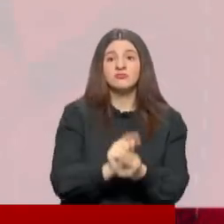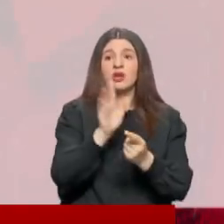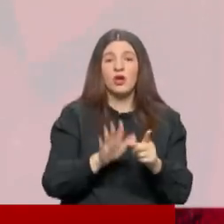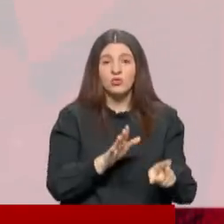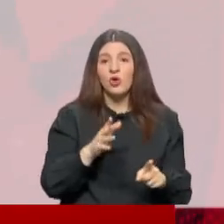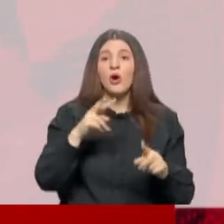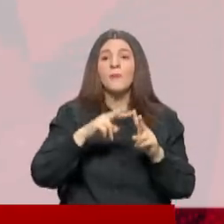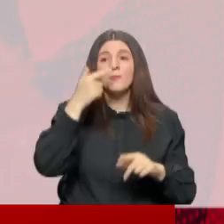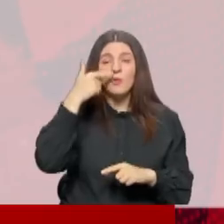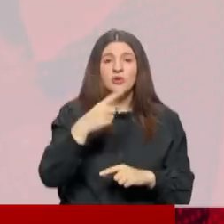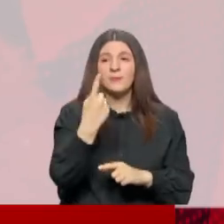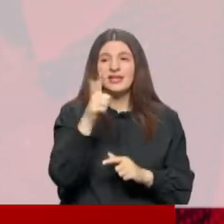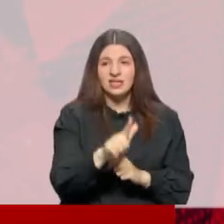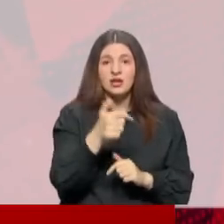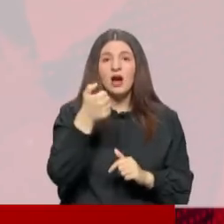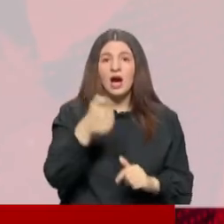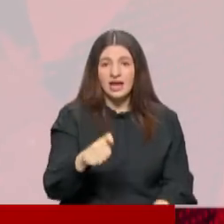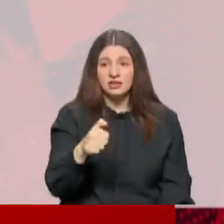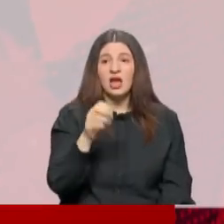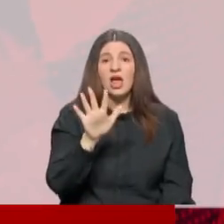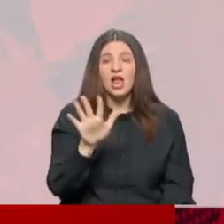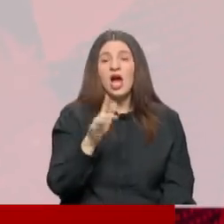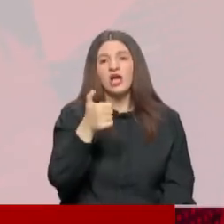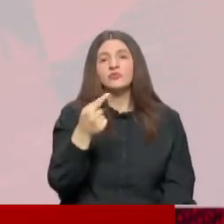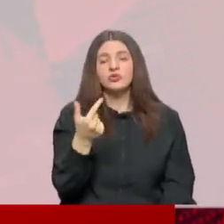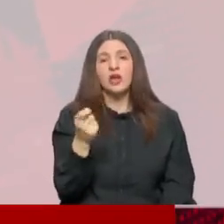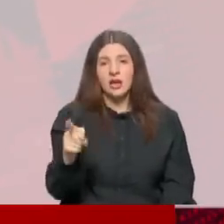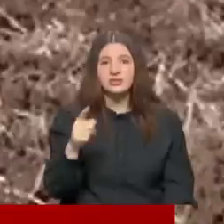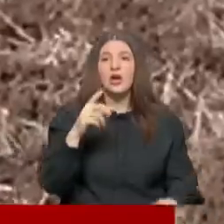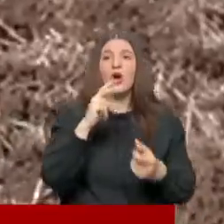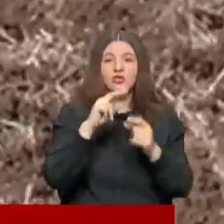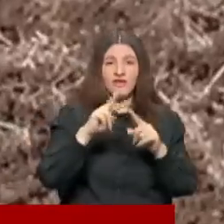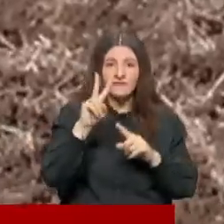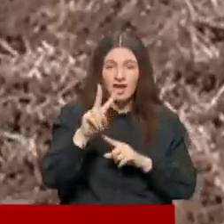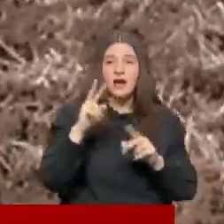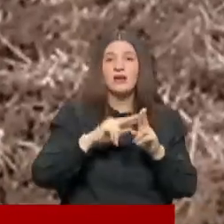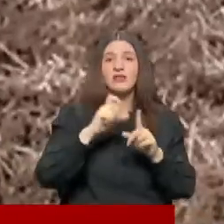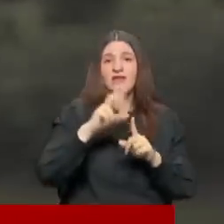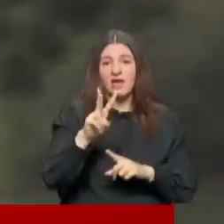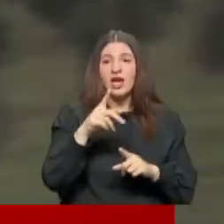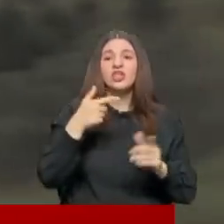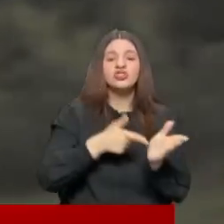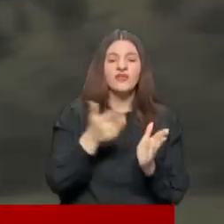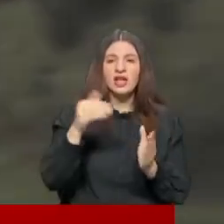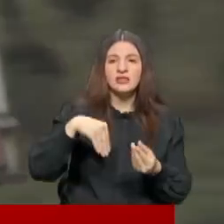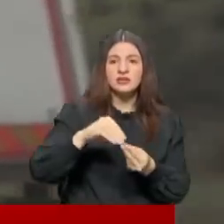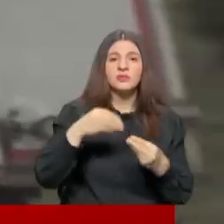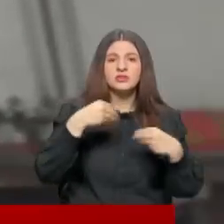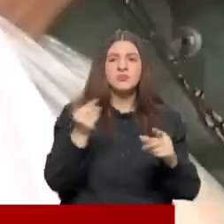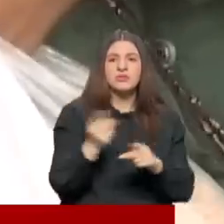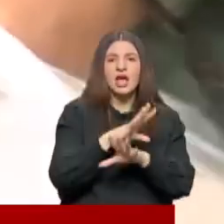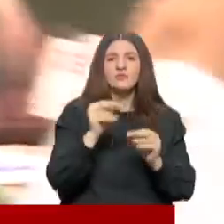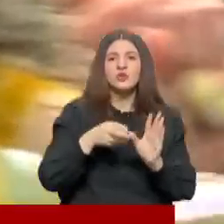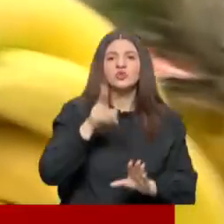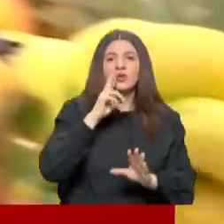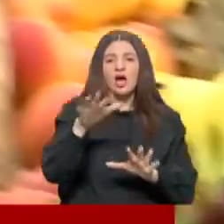karşıya. Motorinin her litresinin 6 lira 50 kuruşu ÖTV ve KDV. Gelen her zam çiftçinin, nakliyecinin, satıcının,